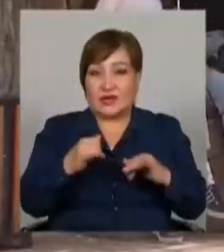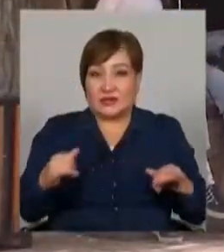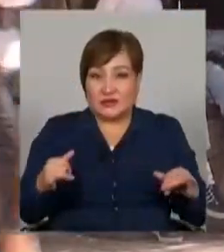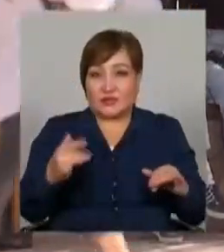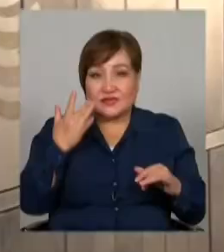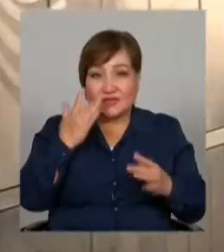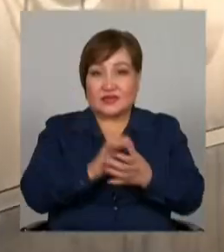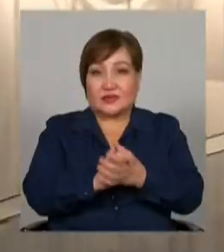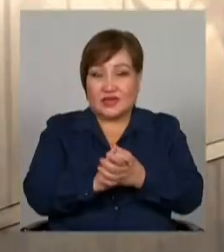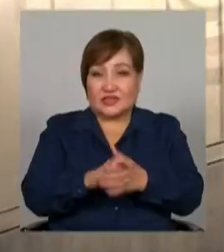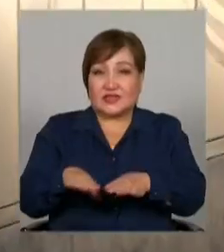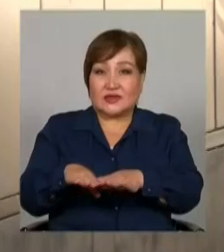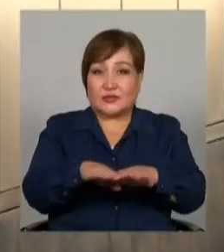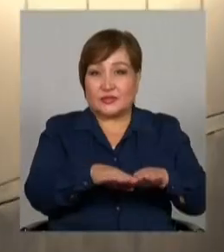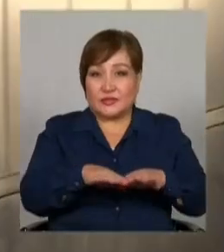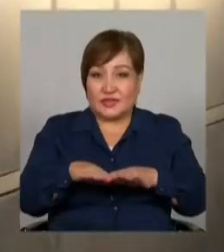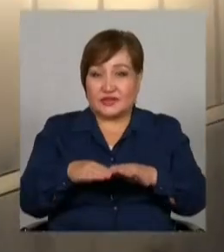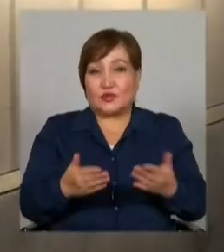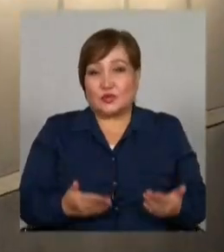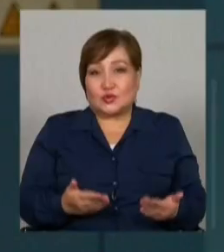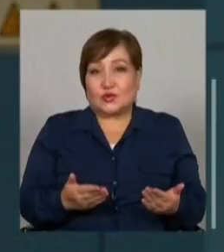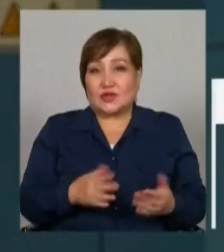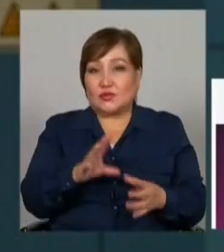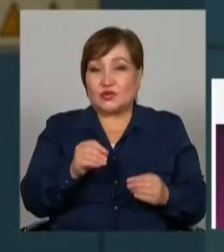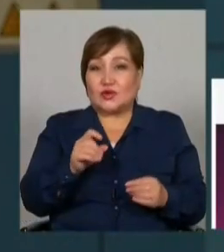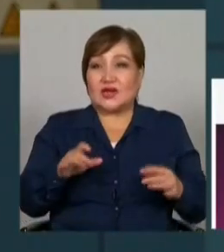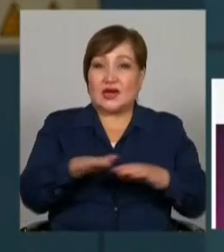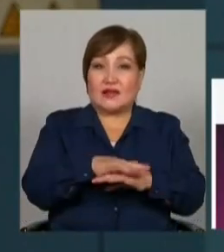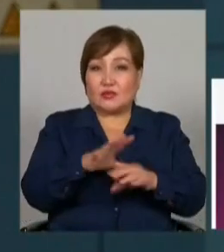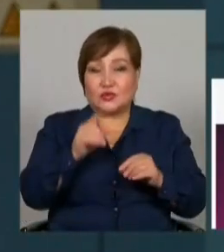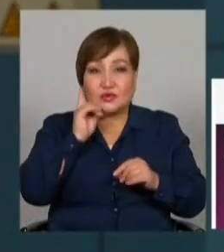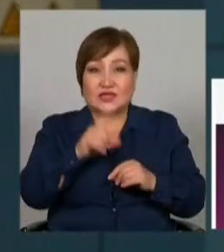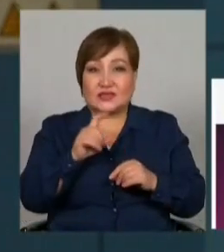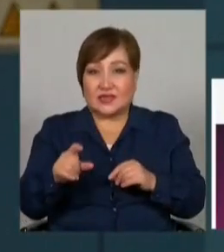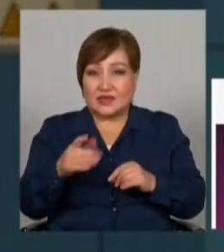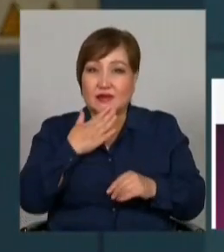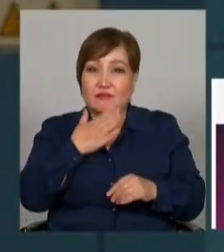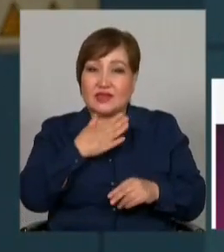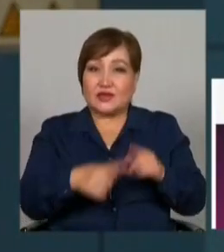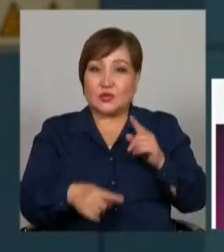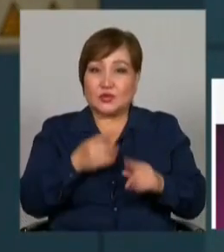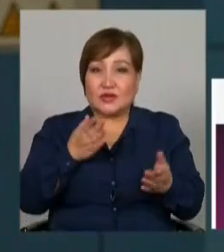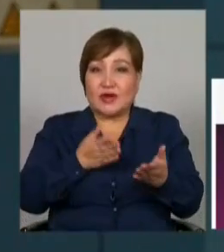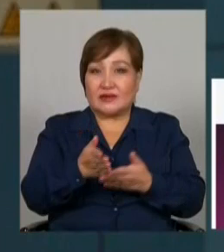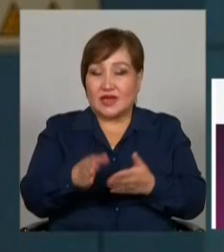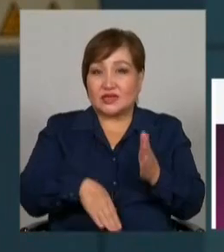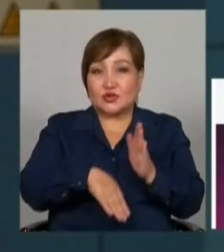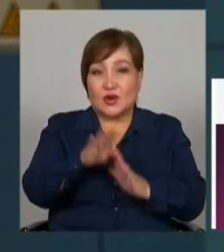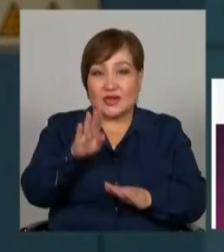бірлікте, бейбітшілікте өмір сүрейік. Бүкіл халық, бүкіл жастар патриоттық бағытта жоғарғы дәрежеде білімді болсын